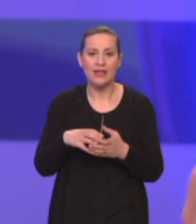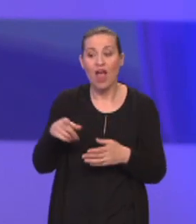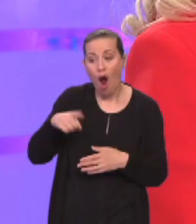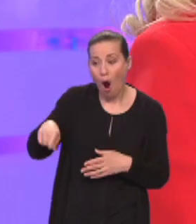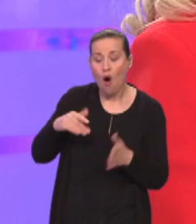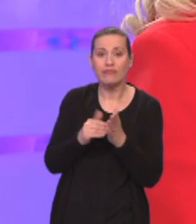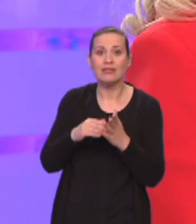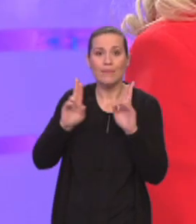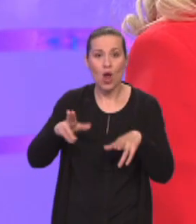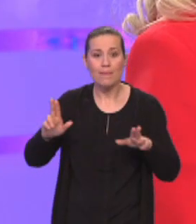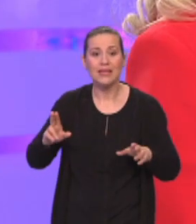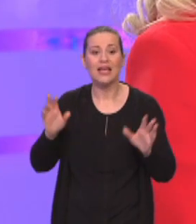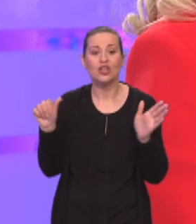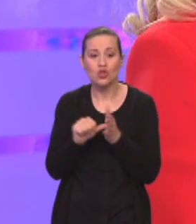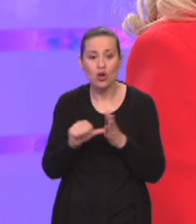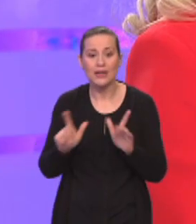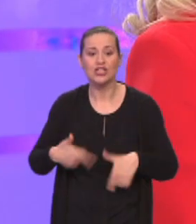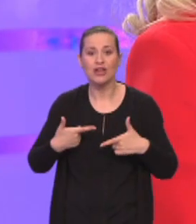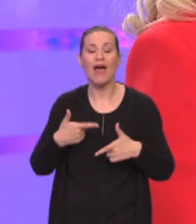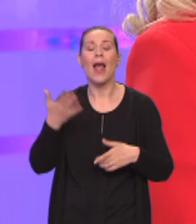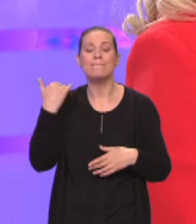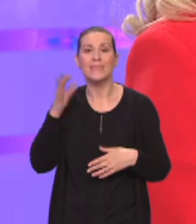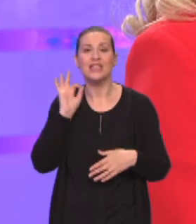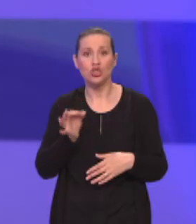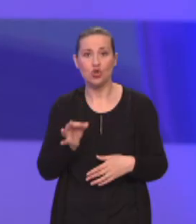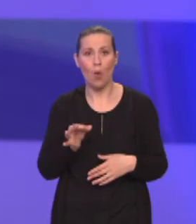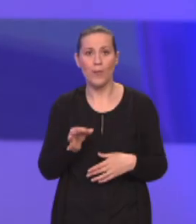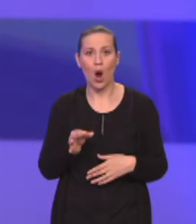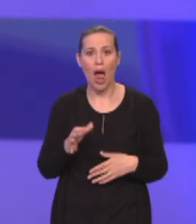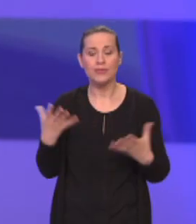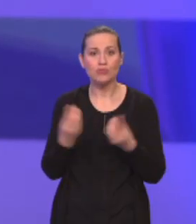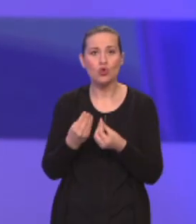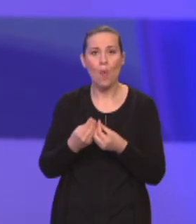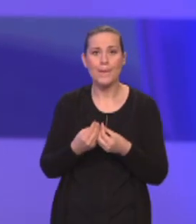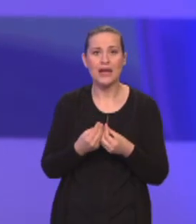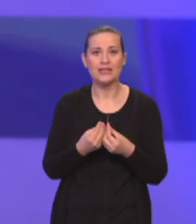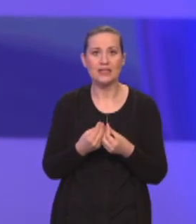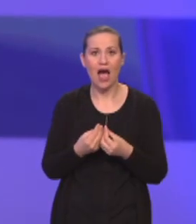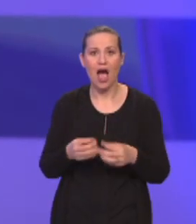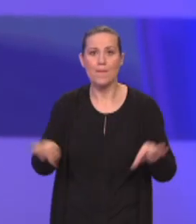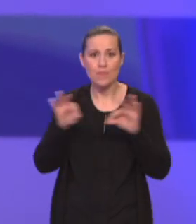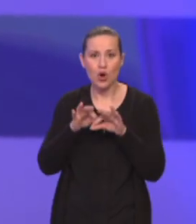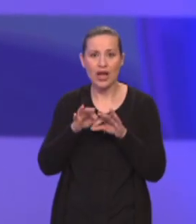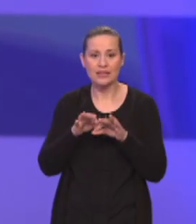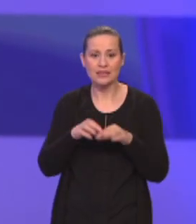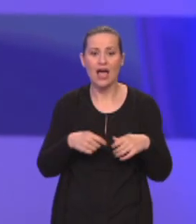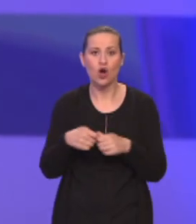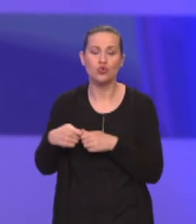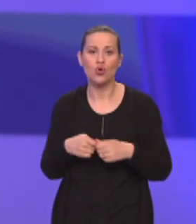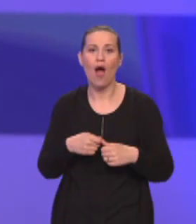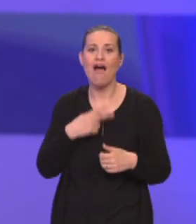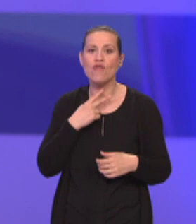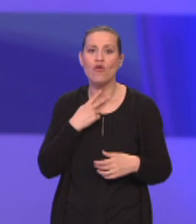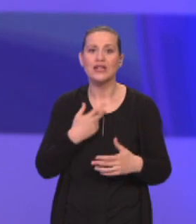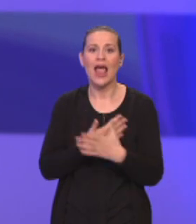imati normalan život i biti dobro. Mi smo kroz evo projekt sa upravo udrugom Vukovarski leptirići, kad smo pokrenuli projekt Pomozimo